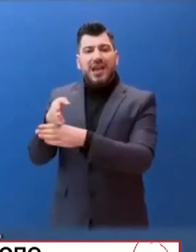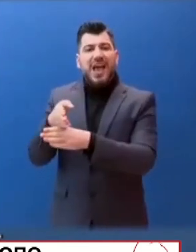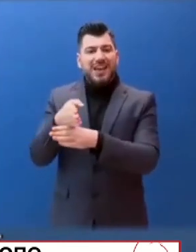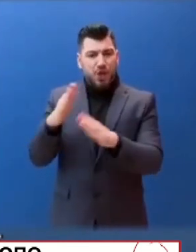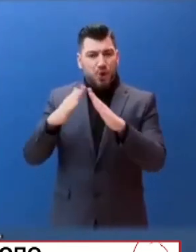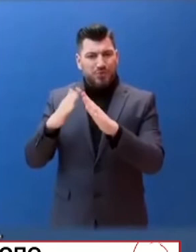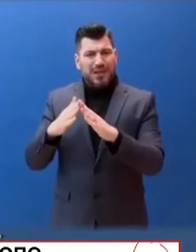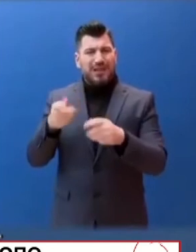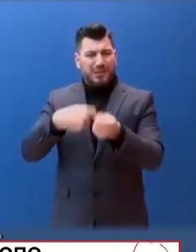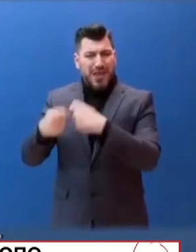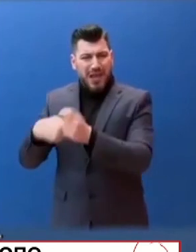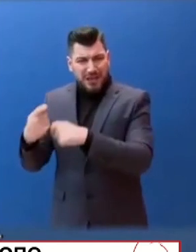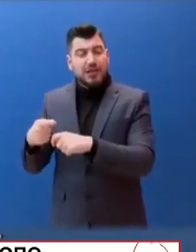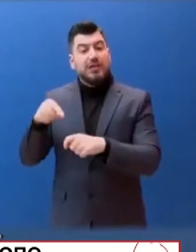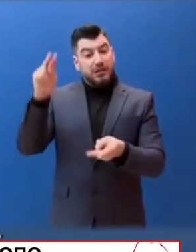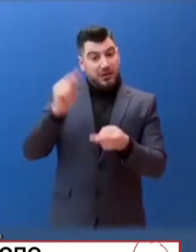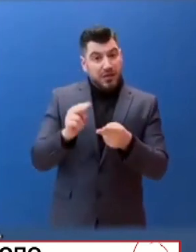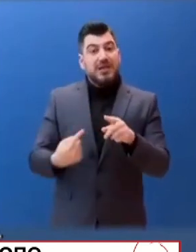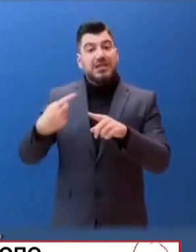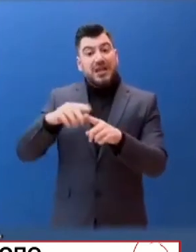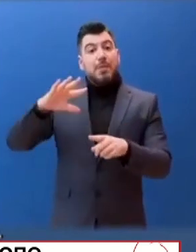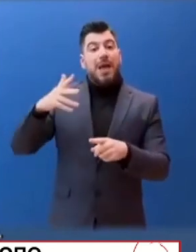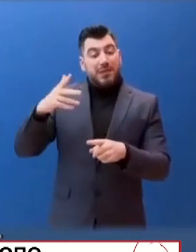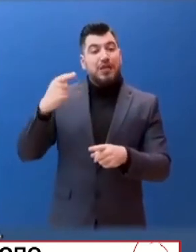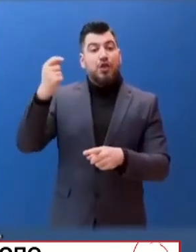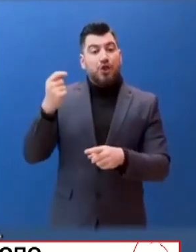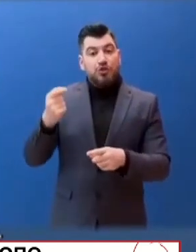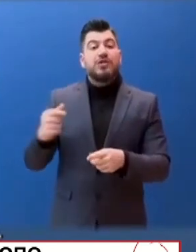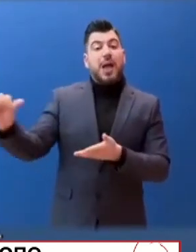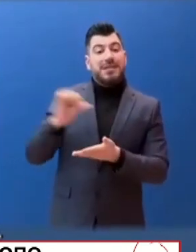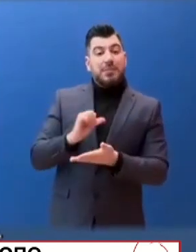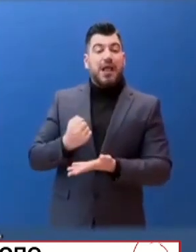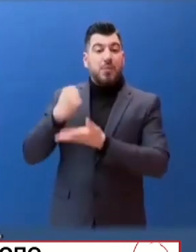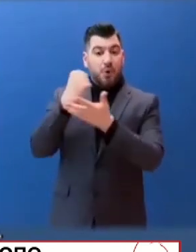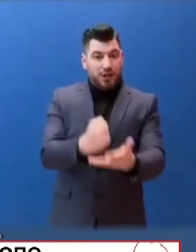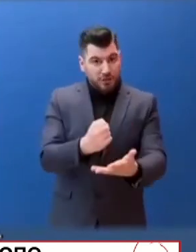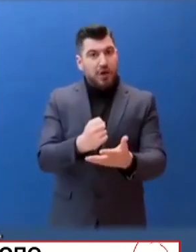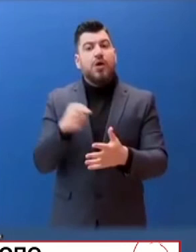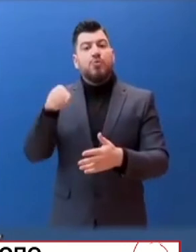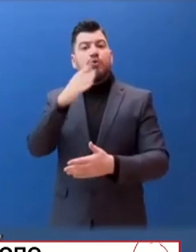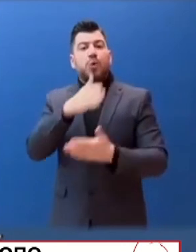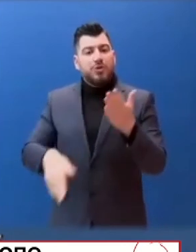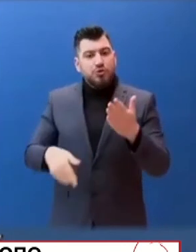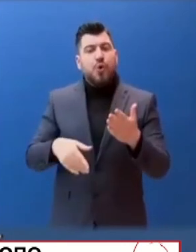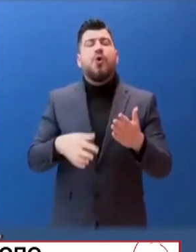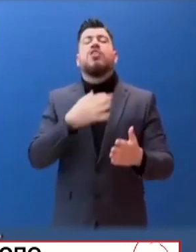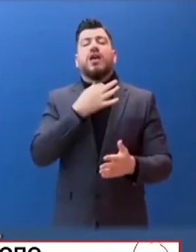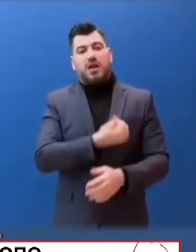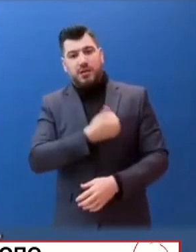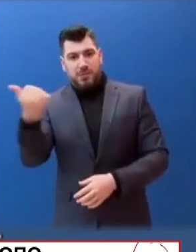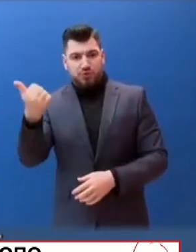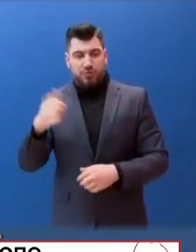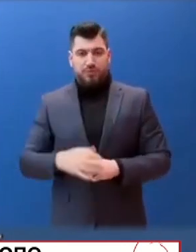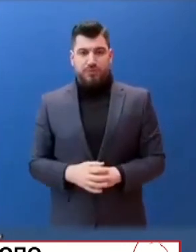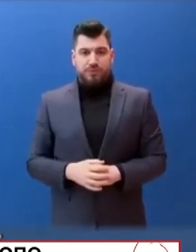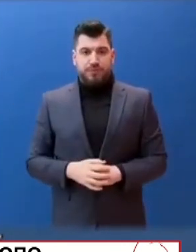του 5ου κύκλου της επιστρεπτέας προκαταβολής, το μισό της οποίας, όπως και στον προηγούμενο κύκλο, είναι μη επιστρεπταίο.